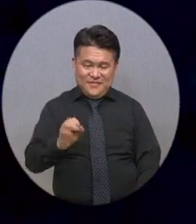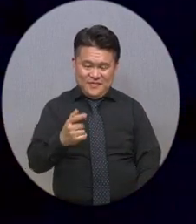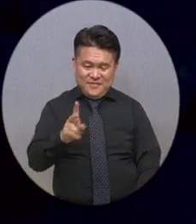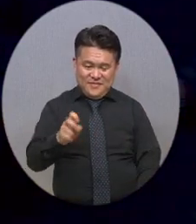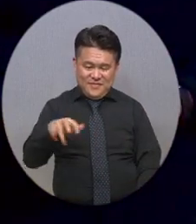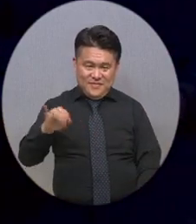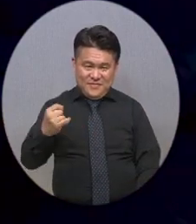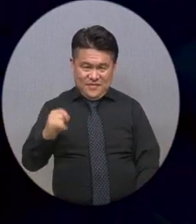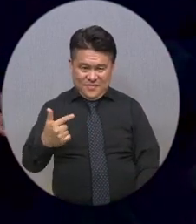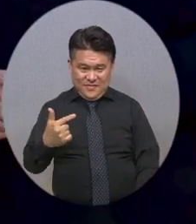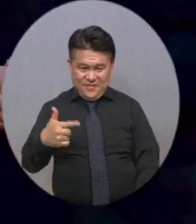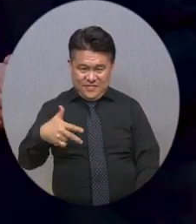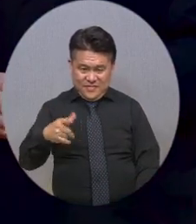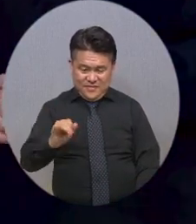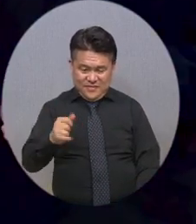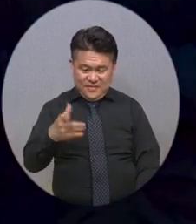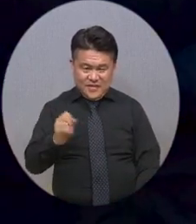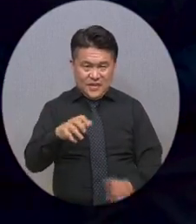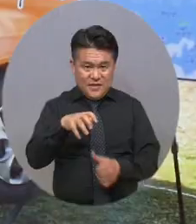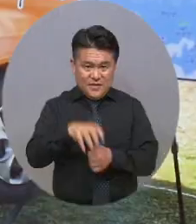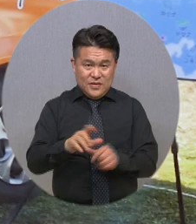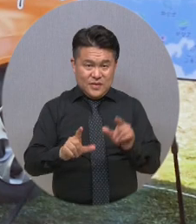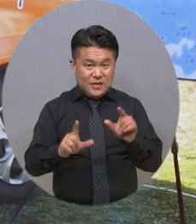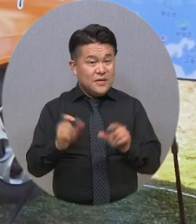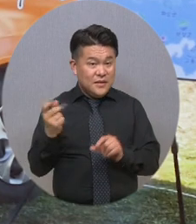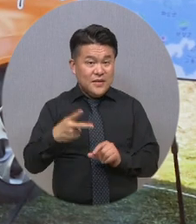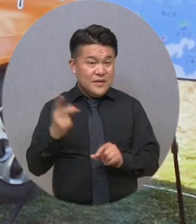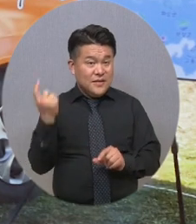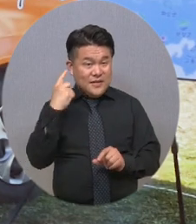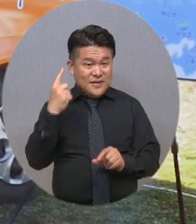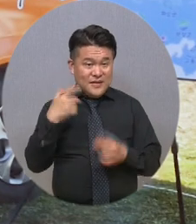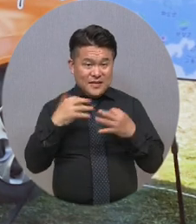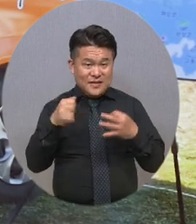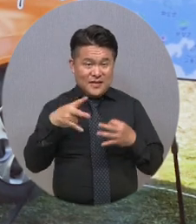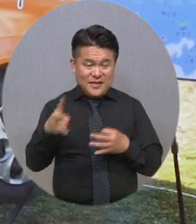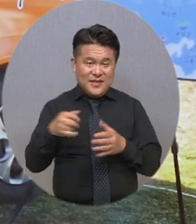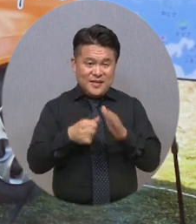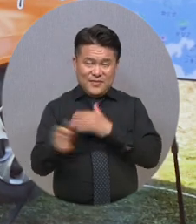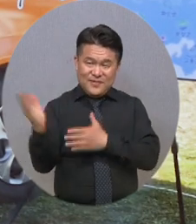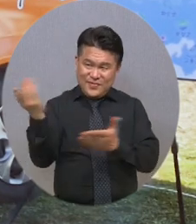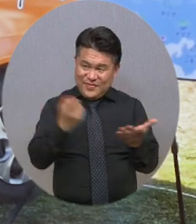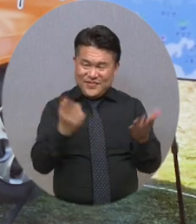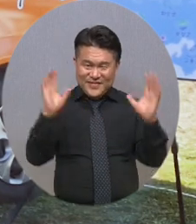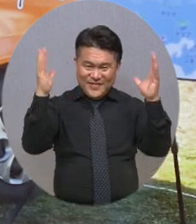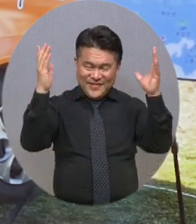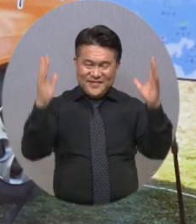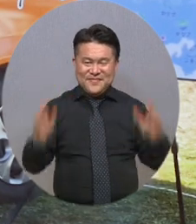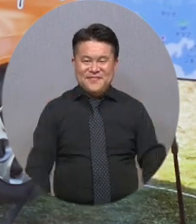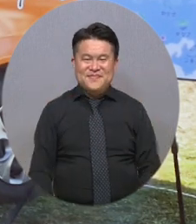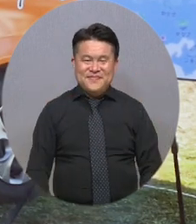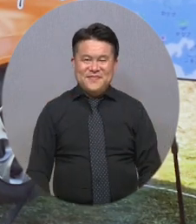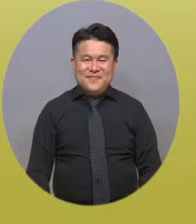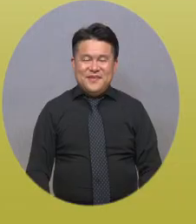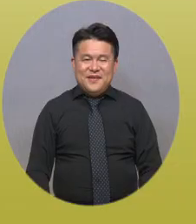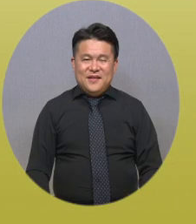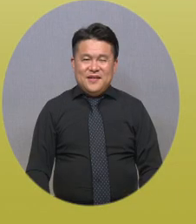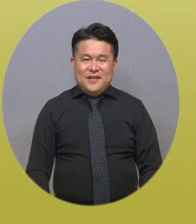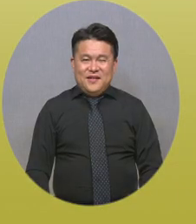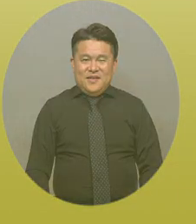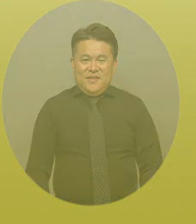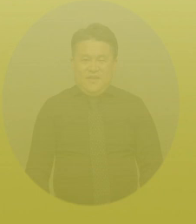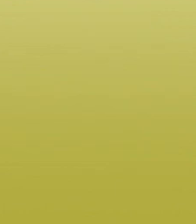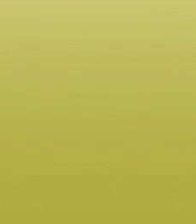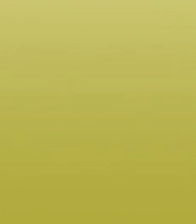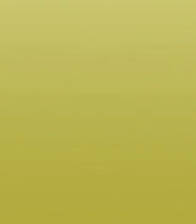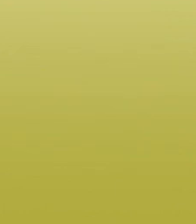다시 한 번 더 들어보도록 하겠습니다. 김지혜 대표님이십니다. 아, 예. 안녕하세요.